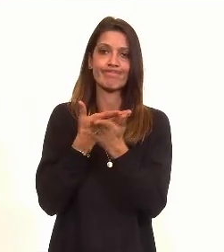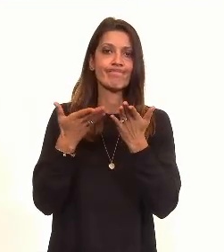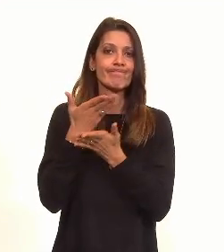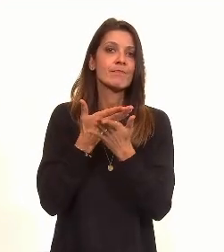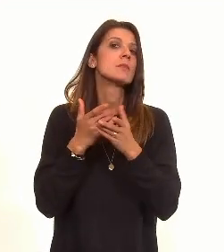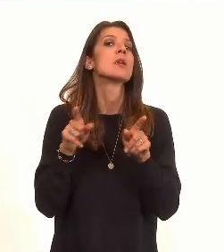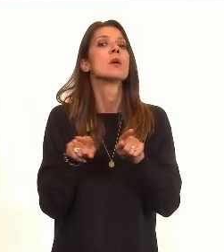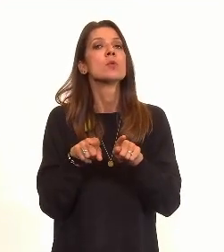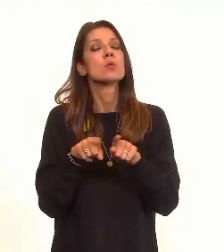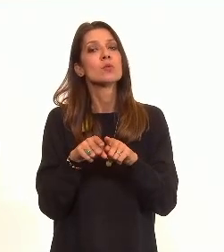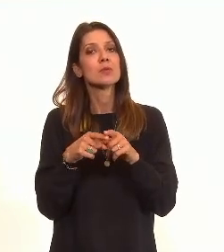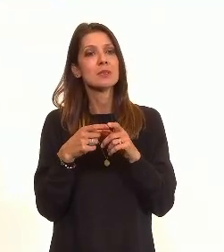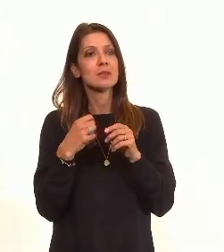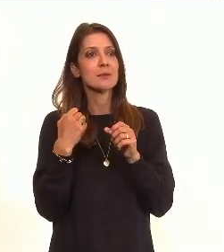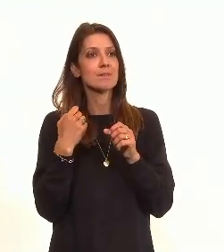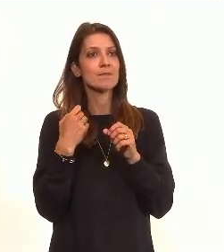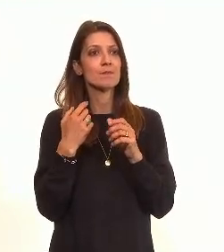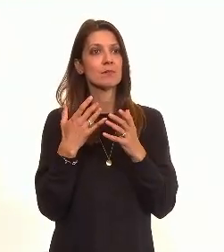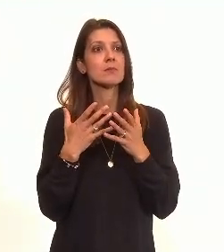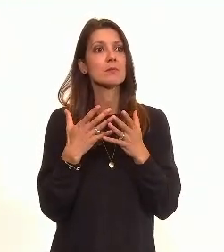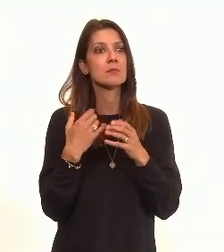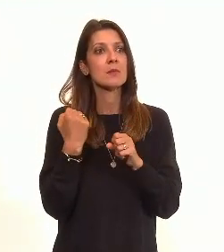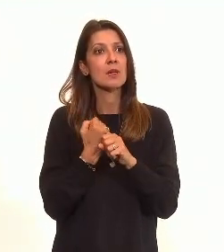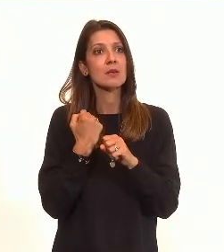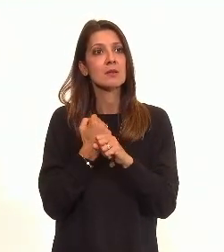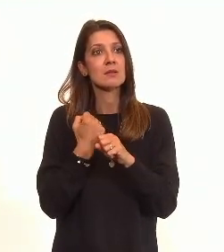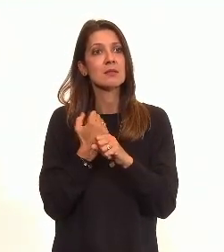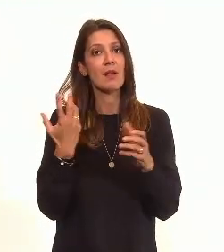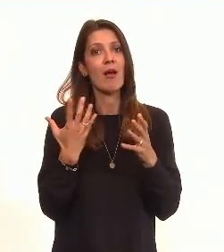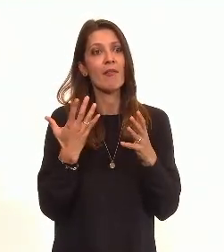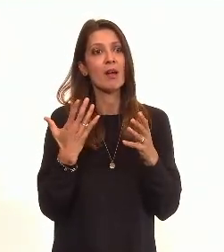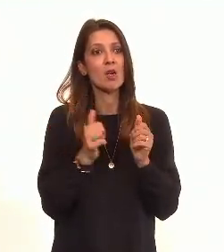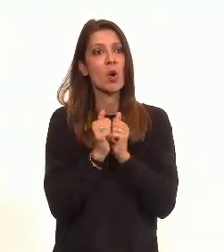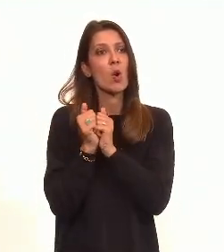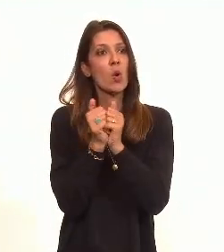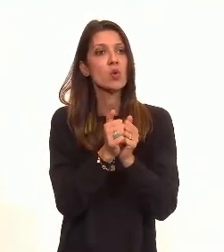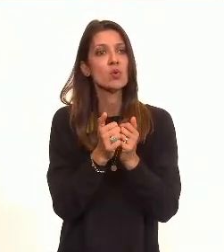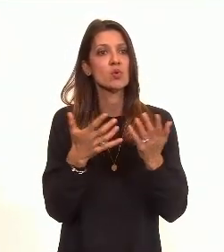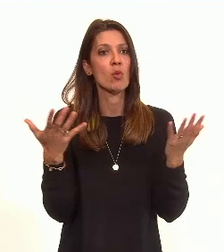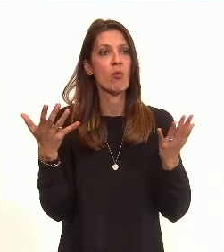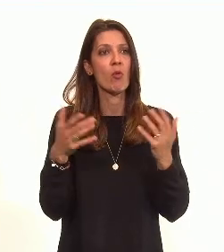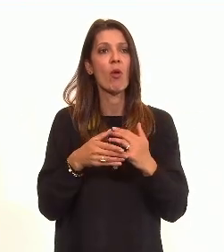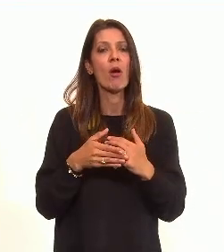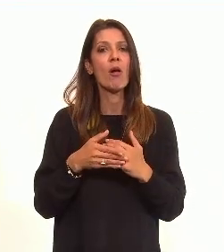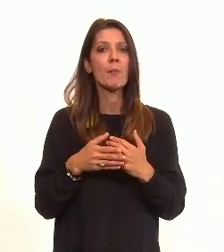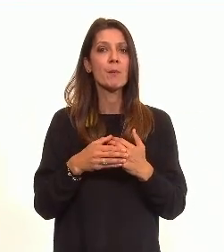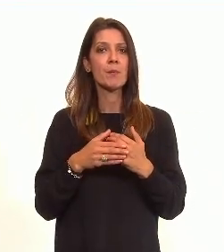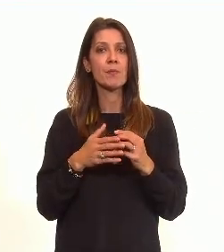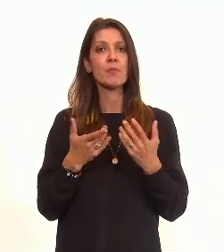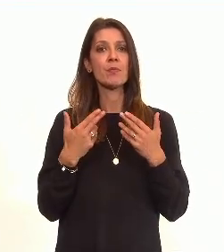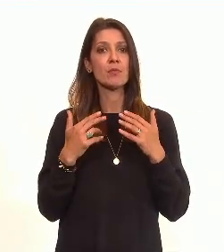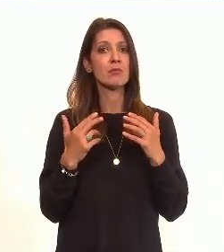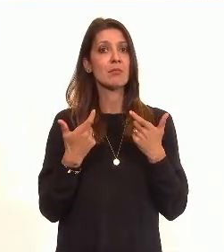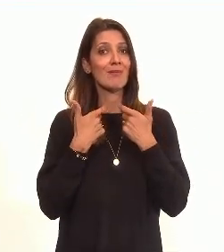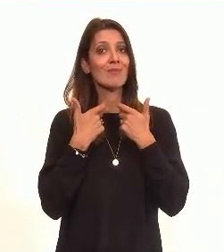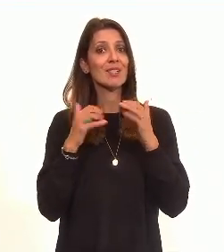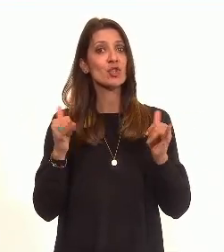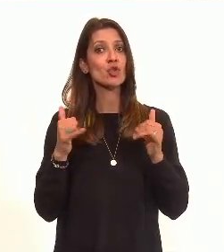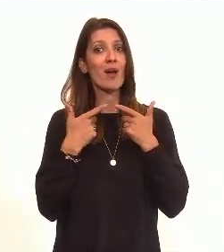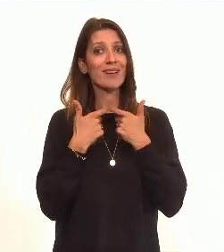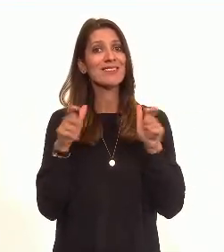traité ensemble la réalisation des scénarios, donc de chaque scénette. On a écrit les scripts vraiment ensemble. On a fait des recherches pour les contenus additionnels,